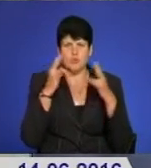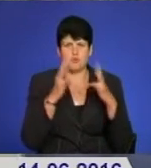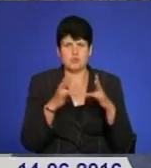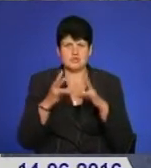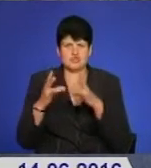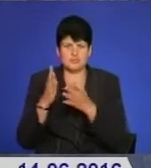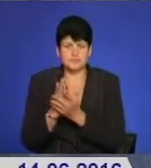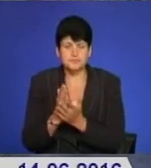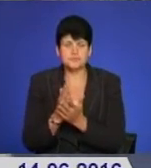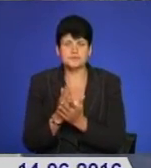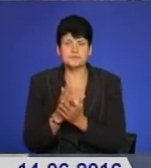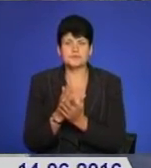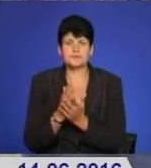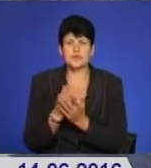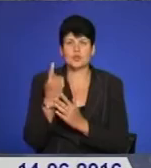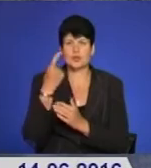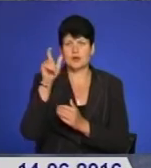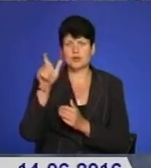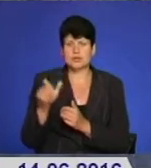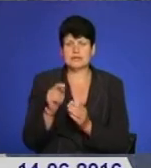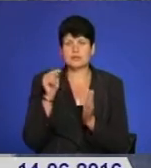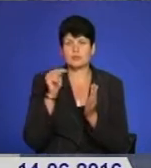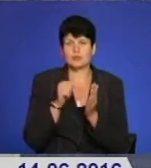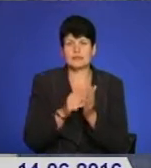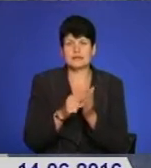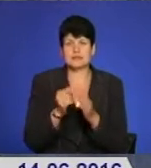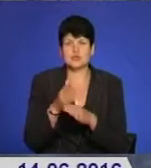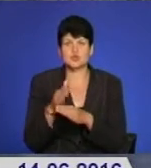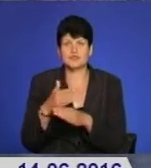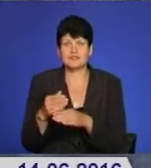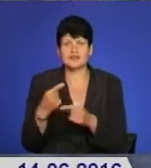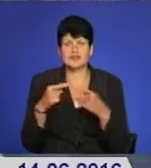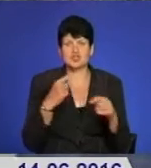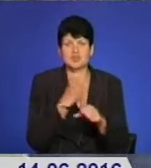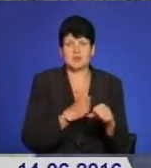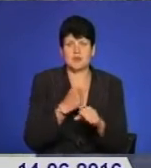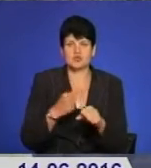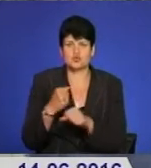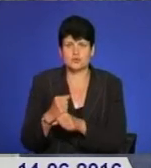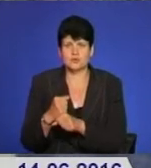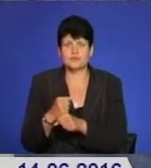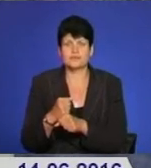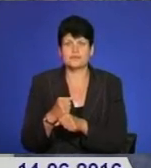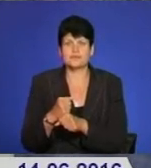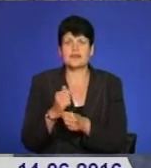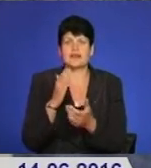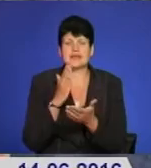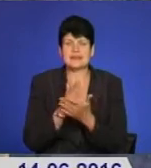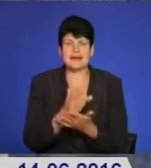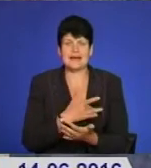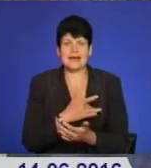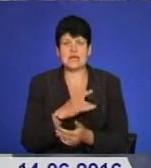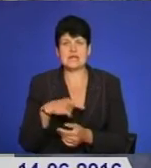тобто одна людина попадає на сортування, відповідно, інші працюють, значить, є